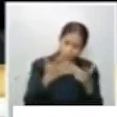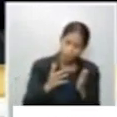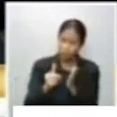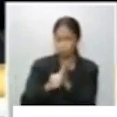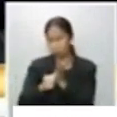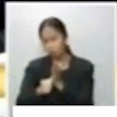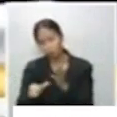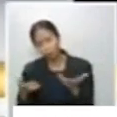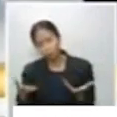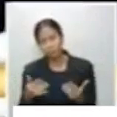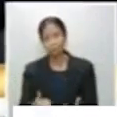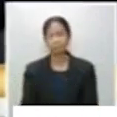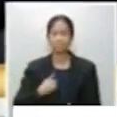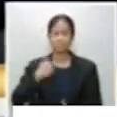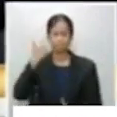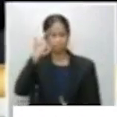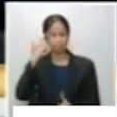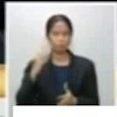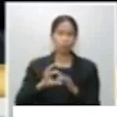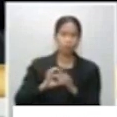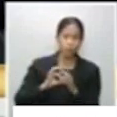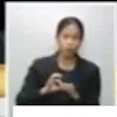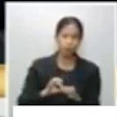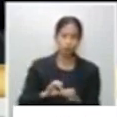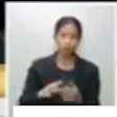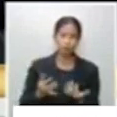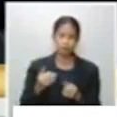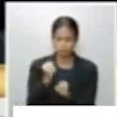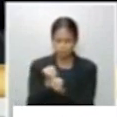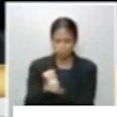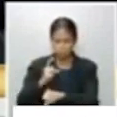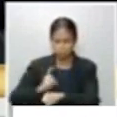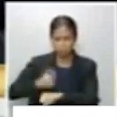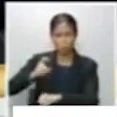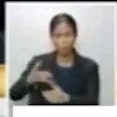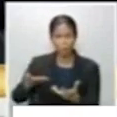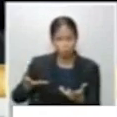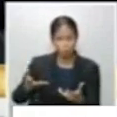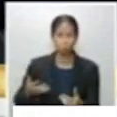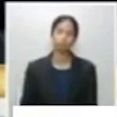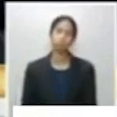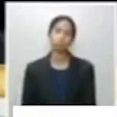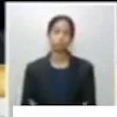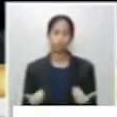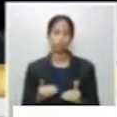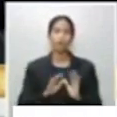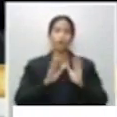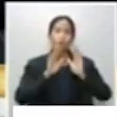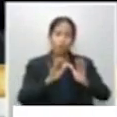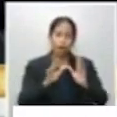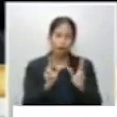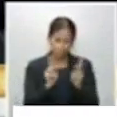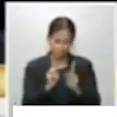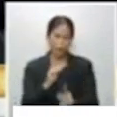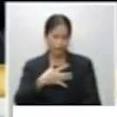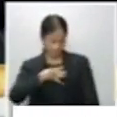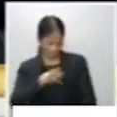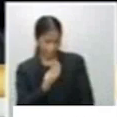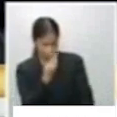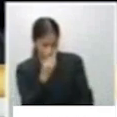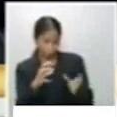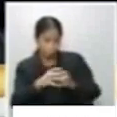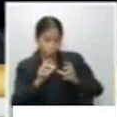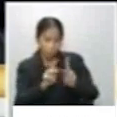มจะเป็นห่วงว่าคันนี้เสียเวลาเปล่าหรือไม่ฝากท่านประธานว่าคณะกรรมการชุดนี้อยากเห็นจริง